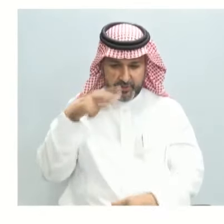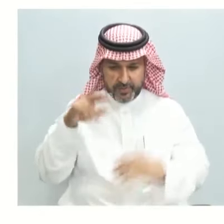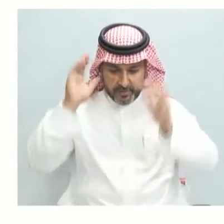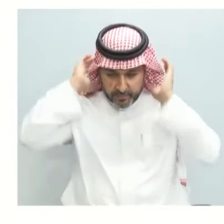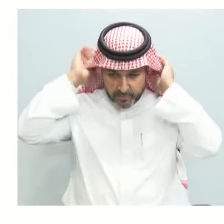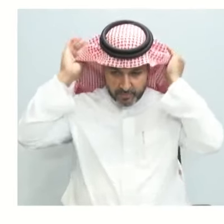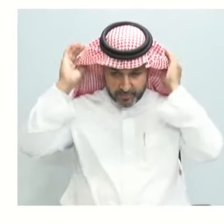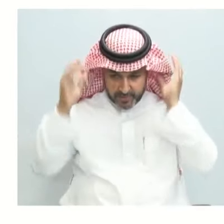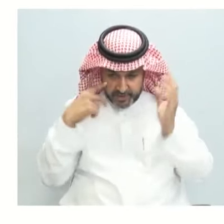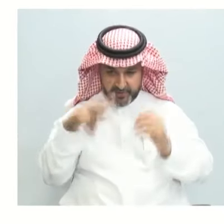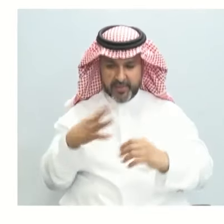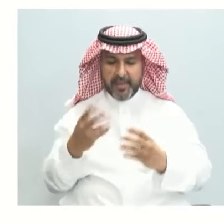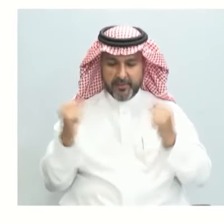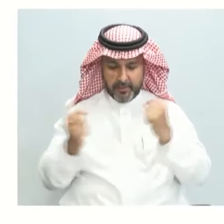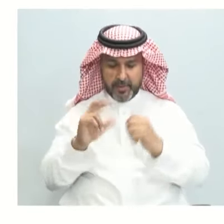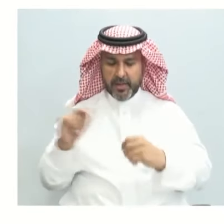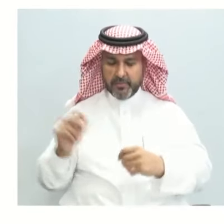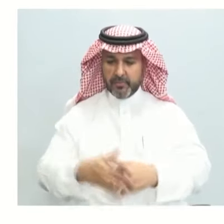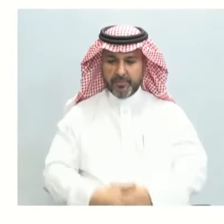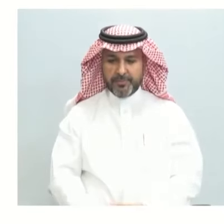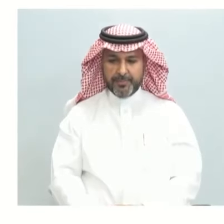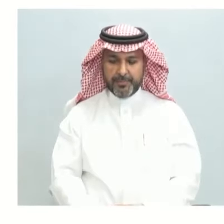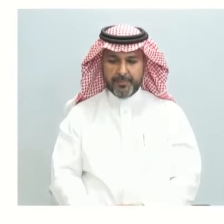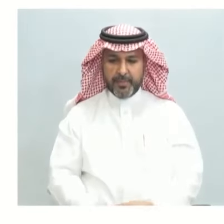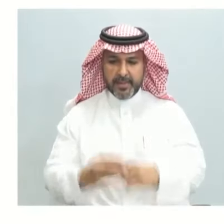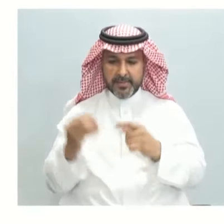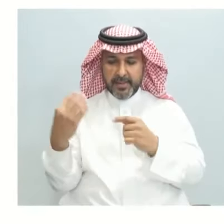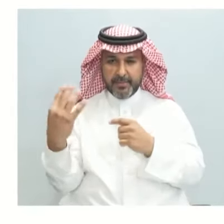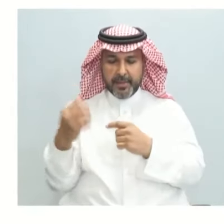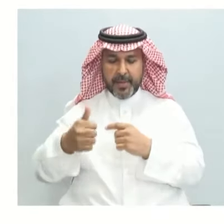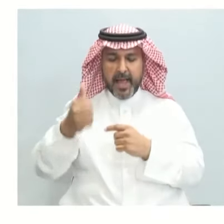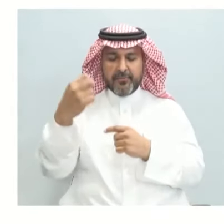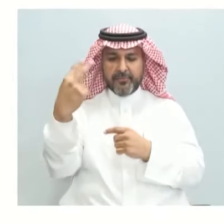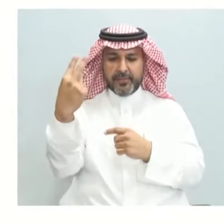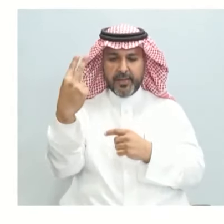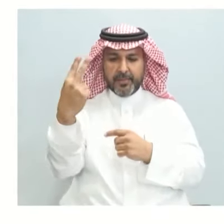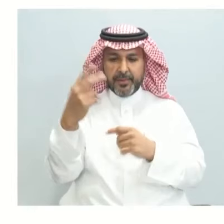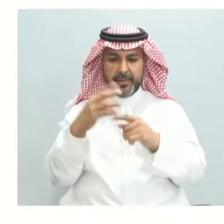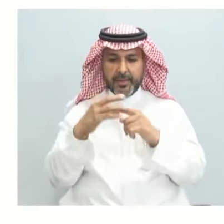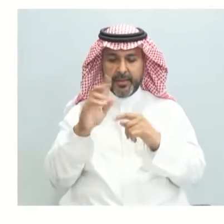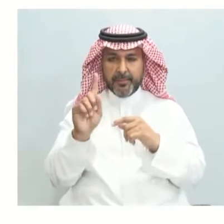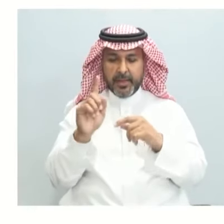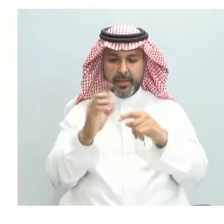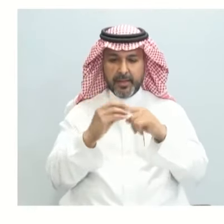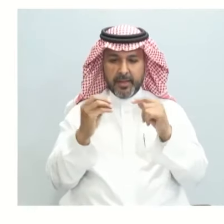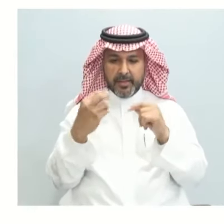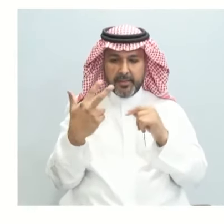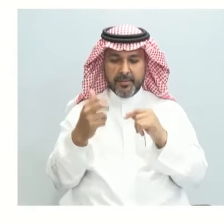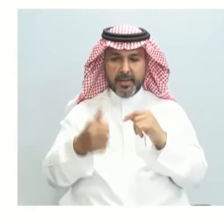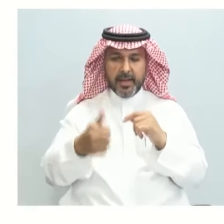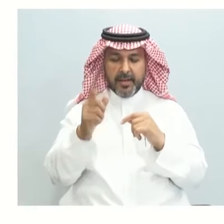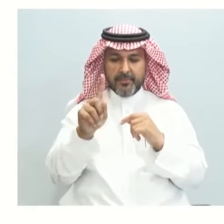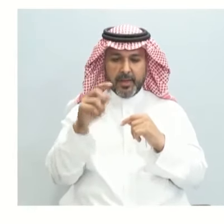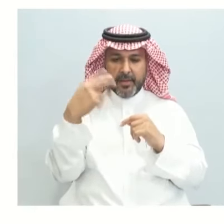لتحليل كثيرات الحدود التاليه سالب اربعه ا تربيع ب ناقص ثمانيه الف باء تربيع زائد اثنين الف باء